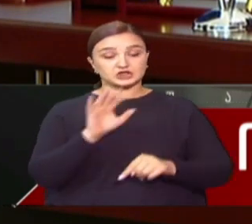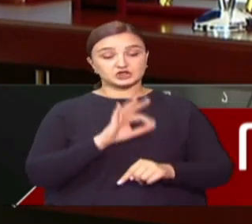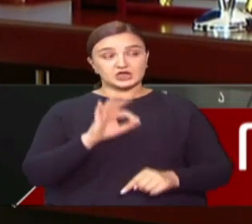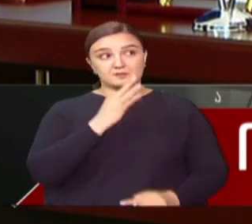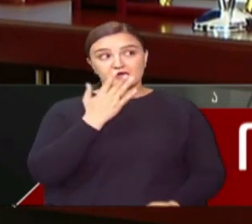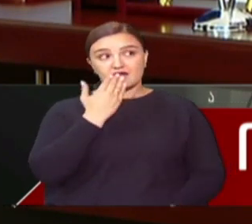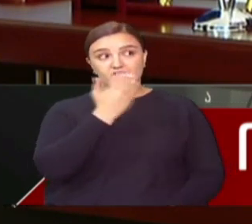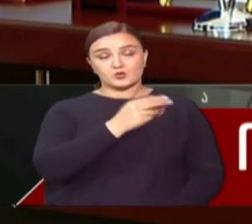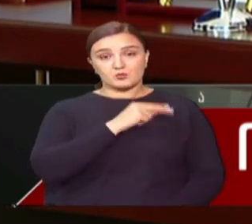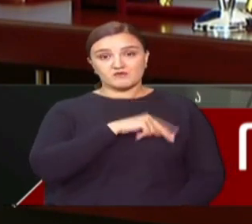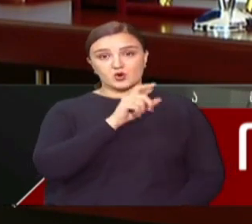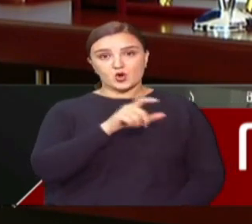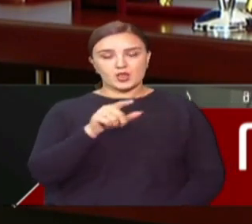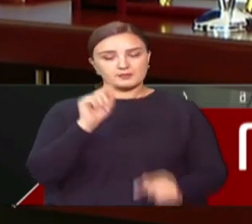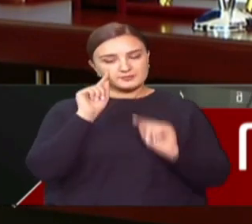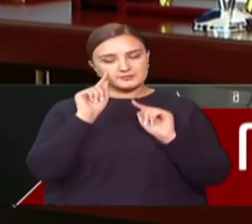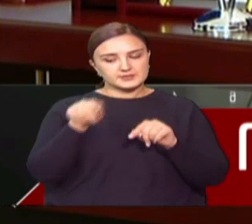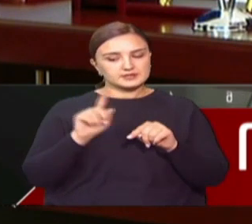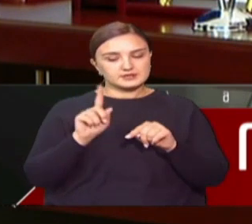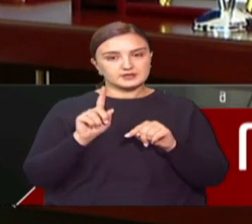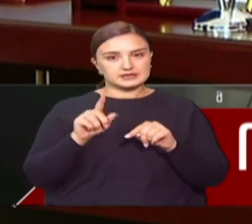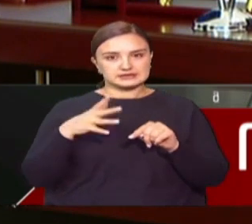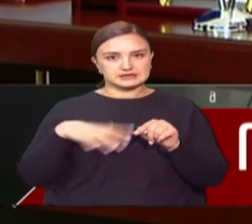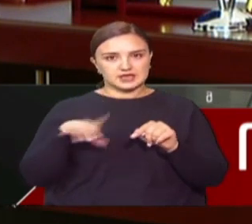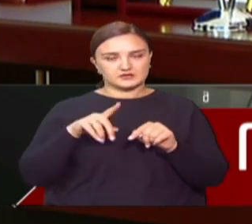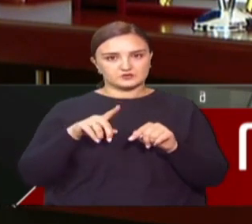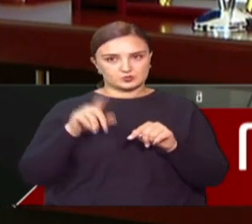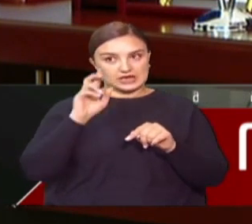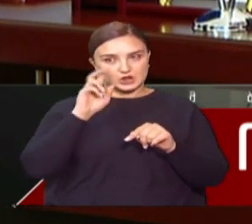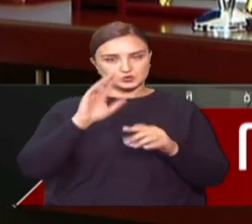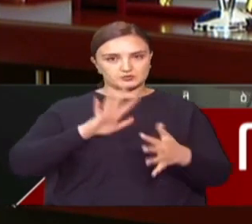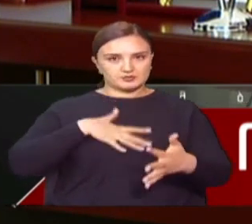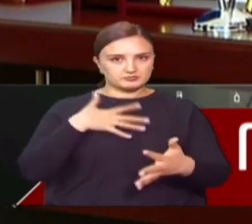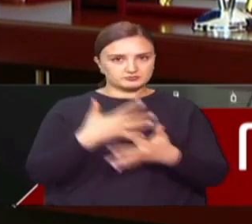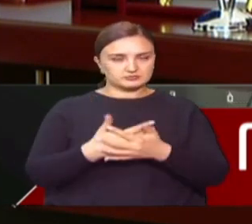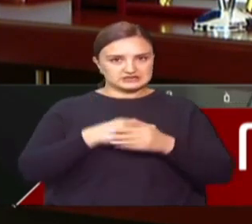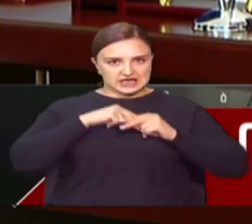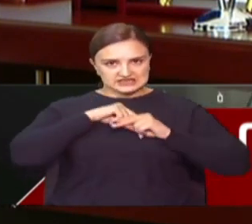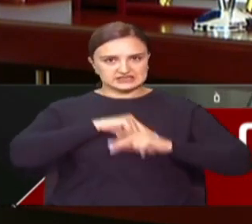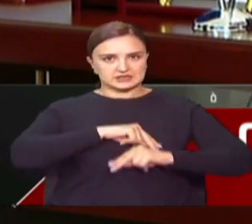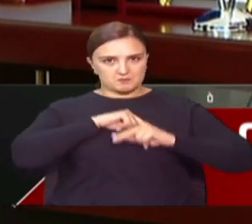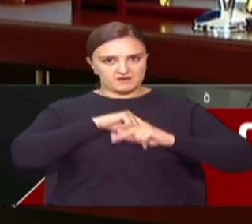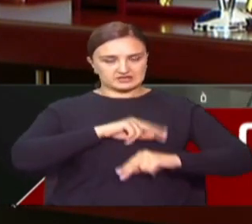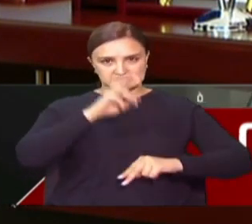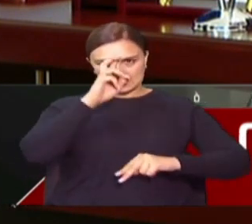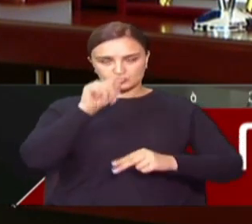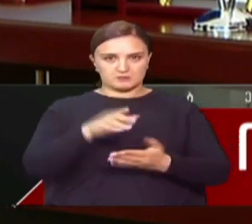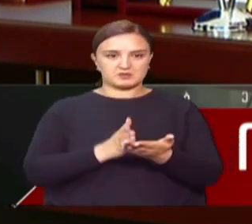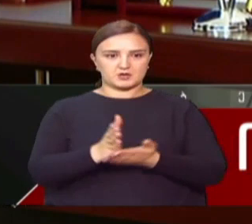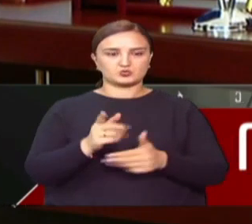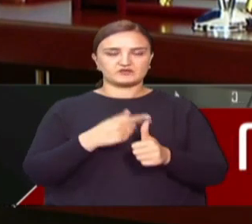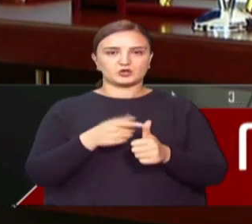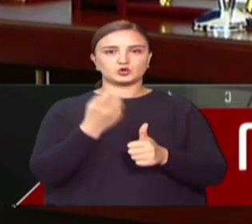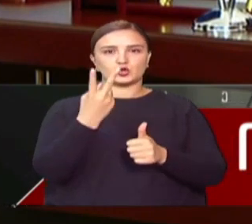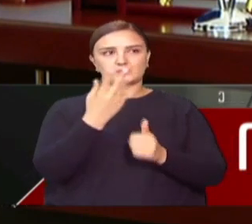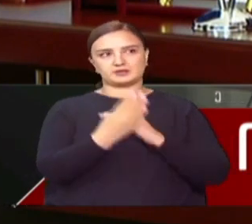განსაკუთრებული ყურადღების საგანი გახლავთ ის ძალისხმევა, რომელსაც დებს ხელისუფლება სახელმწიფო საზოგადოდ ამ მიმართულებით, რასაც ქვია ამ